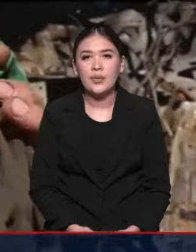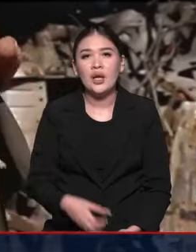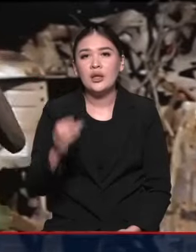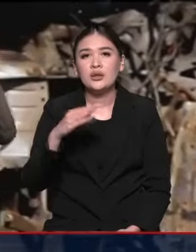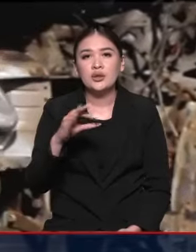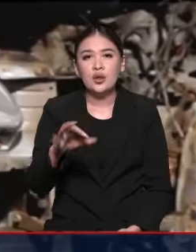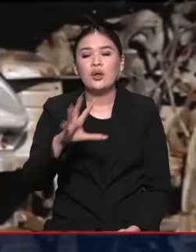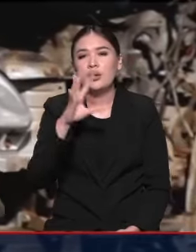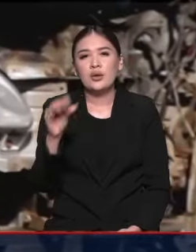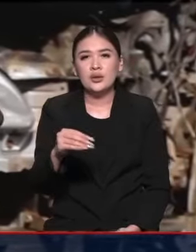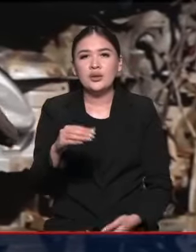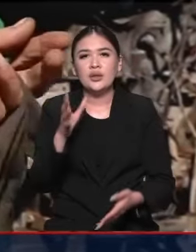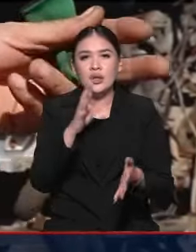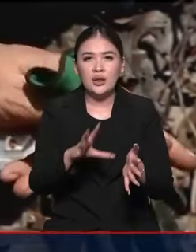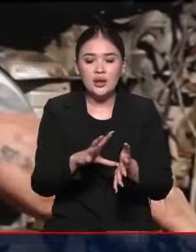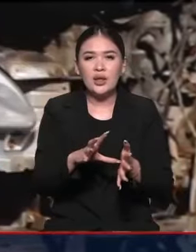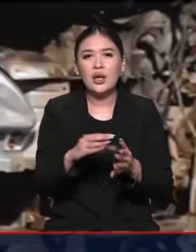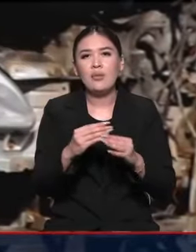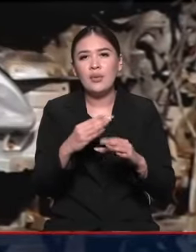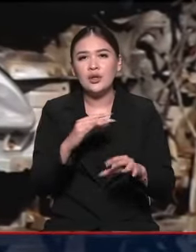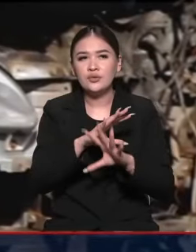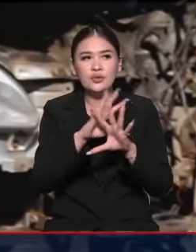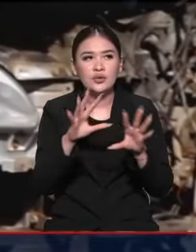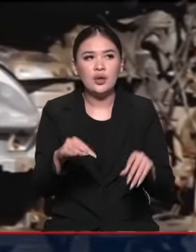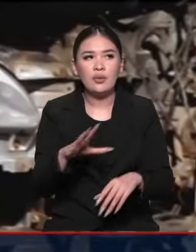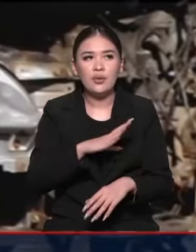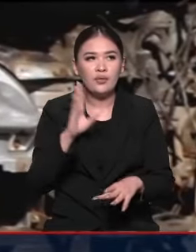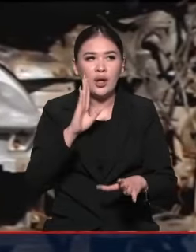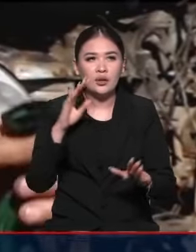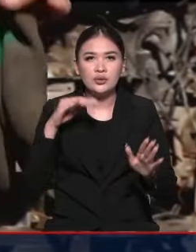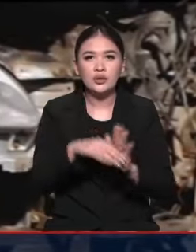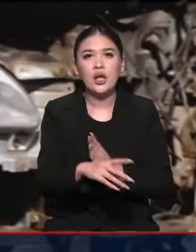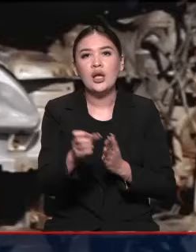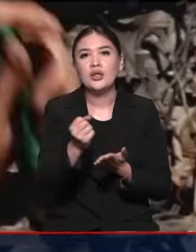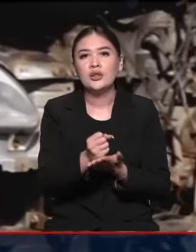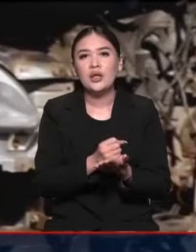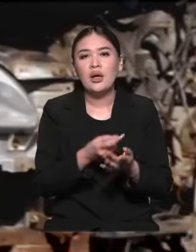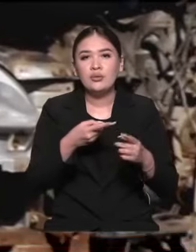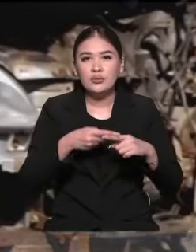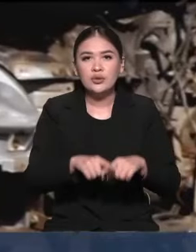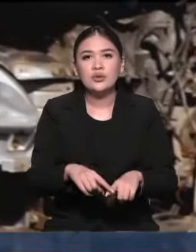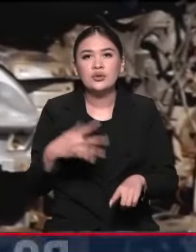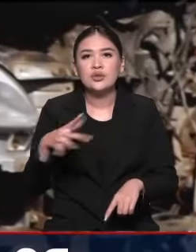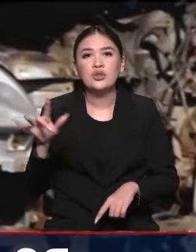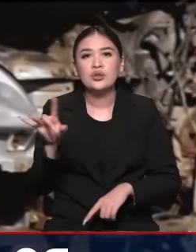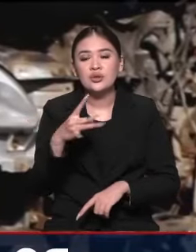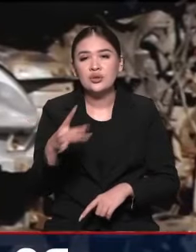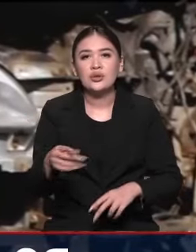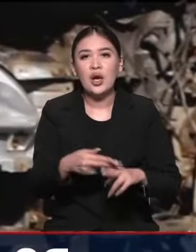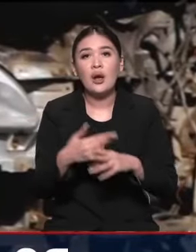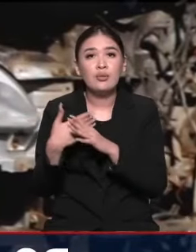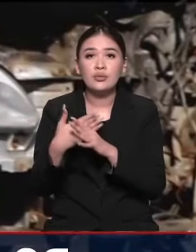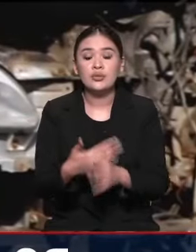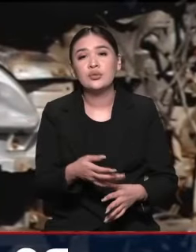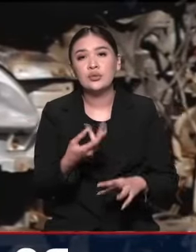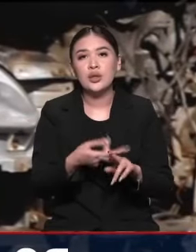Инструменты, бытовая техника, машины частные тут стояли. Все ушло под воду. Запчасти, они здесь хранились, заржавели. На помощь, которую нам оказали,